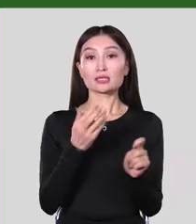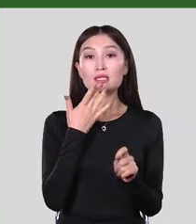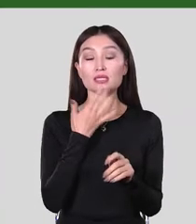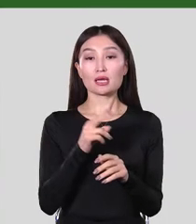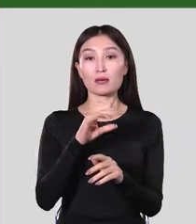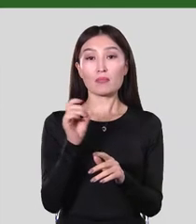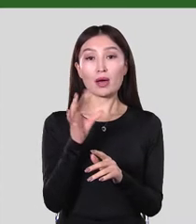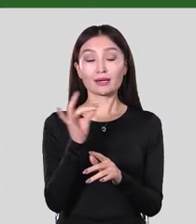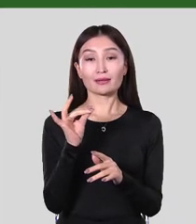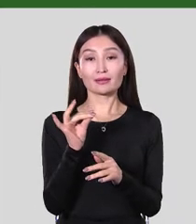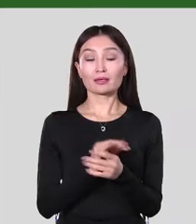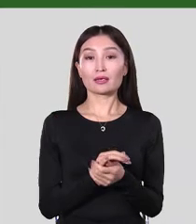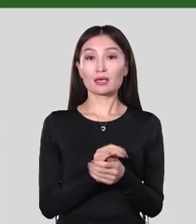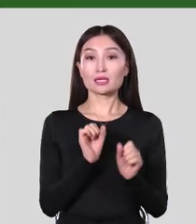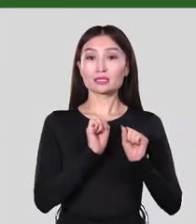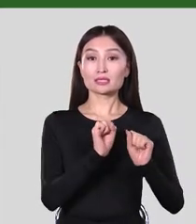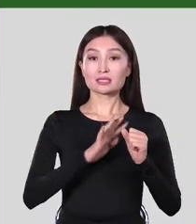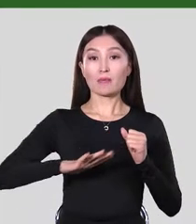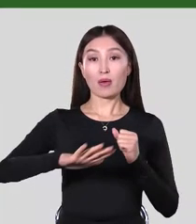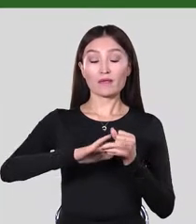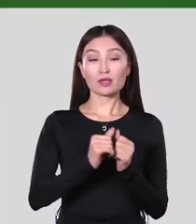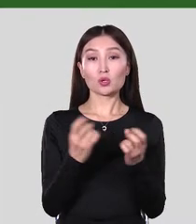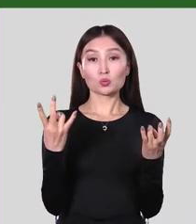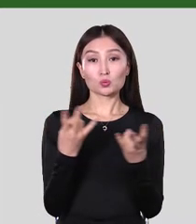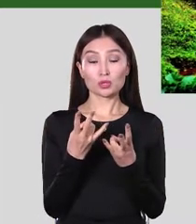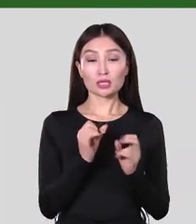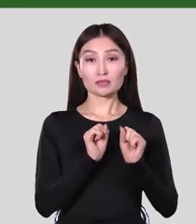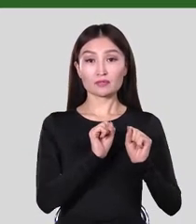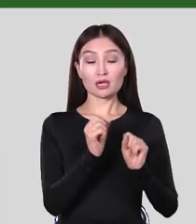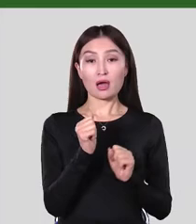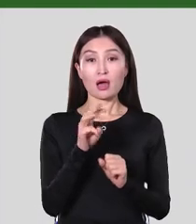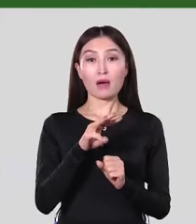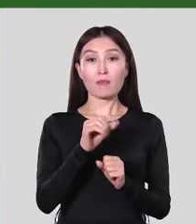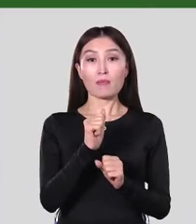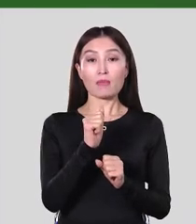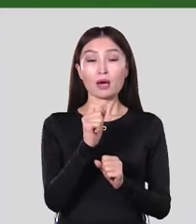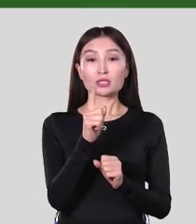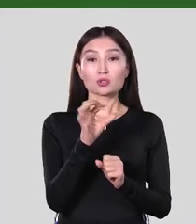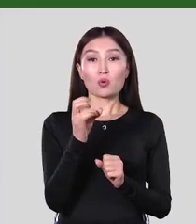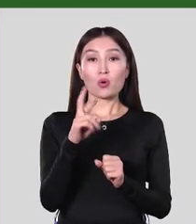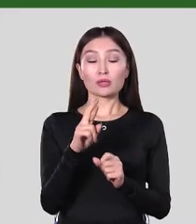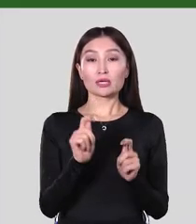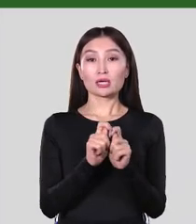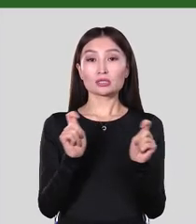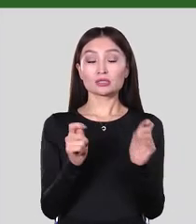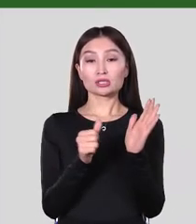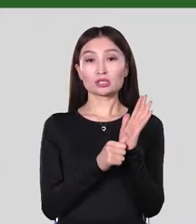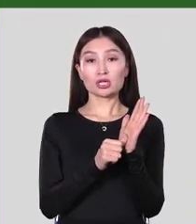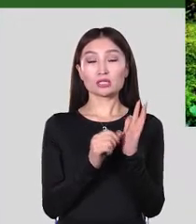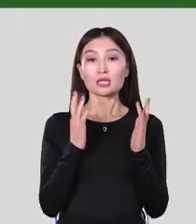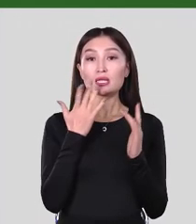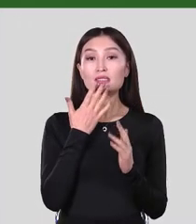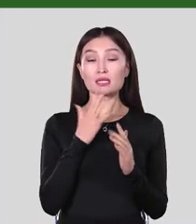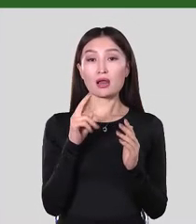национальные парки и заповедники. Особенно нуждается в защите Амазония, где уже создано 6 национальных